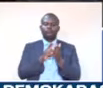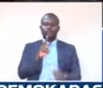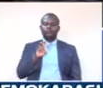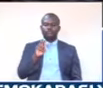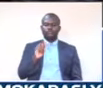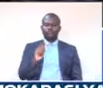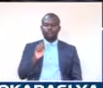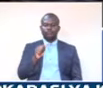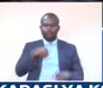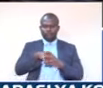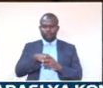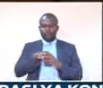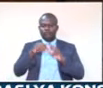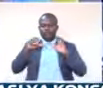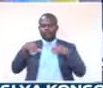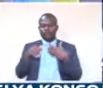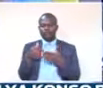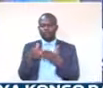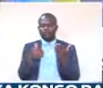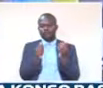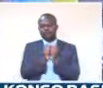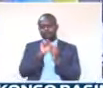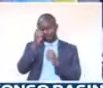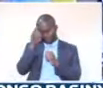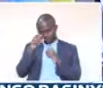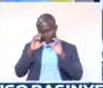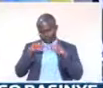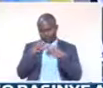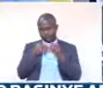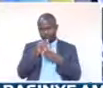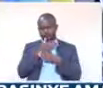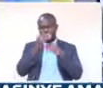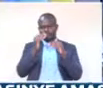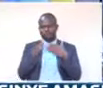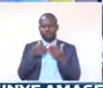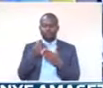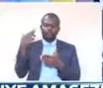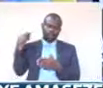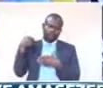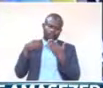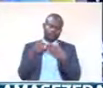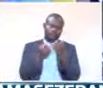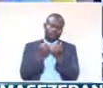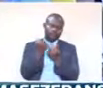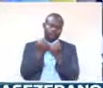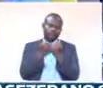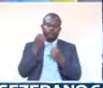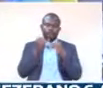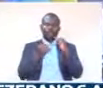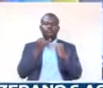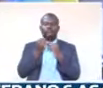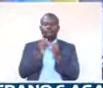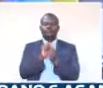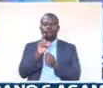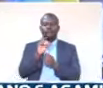Vincent Biruta, naho ku ruhande rwa Kongo rwa Repubulika ya Kongo hakaba Minisitiri ushinzwe ubutwererane mpuzamahanga